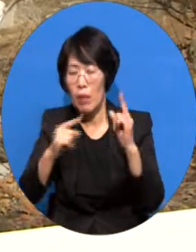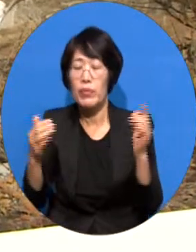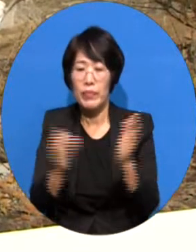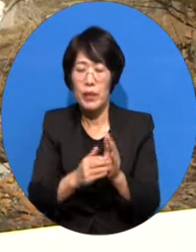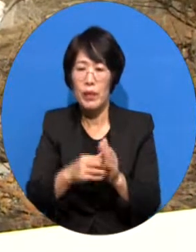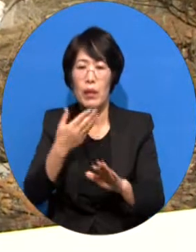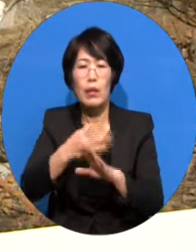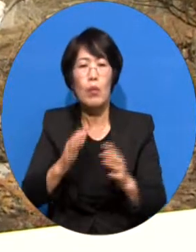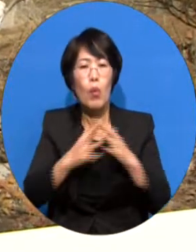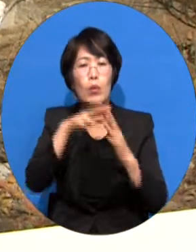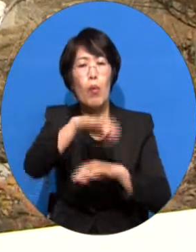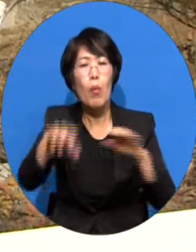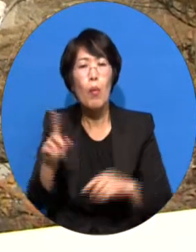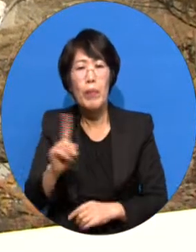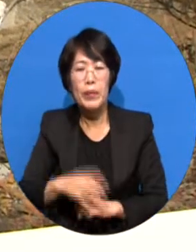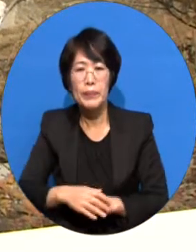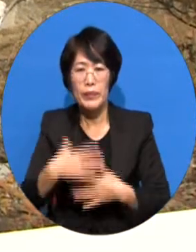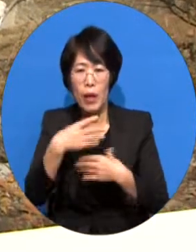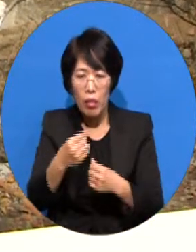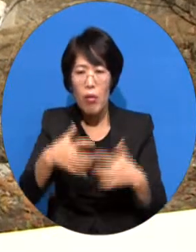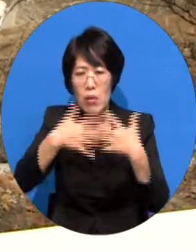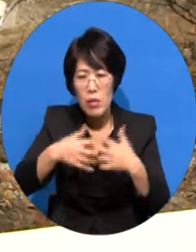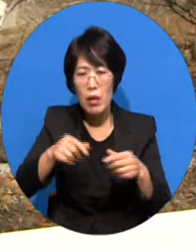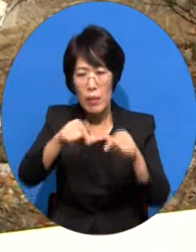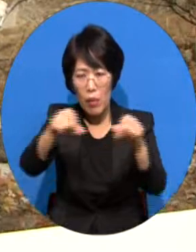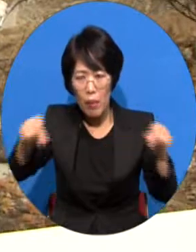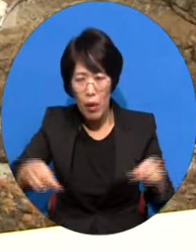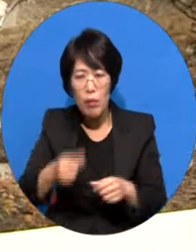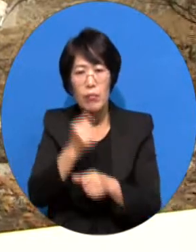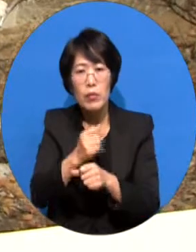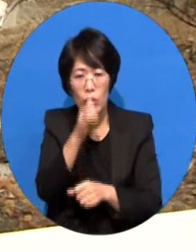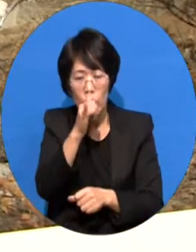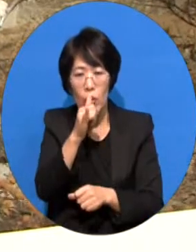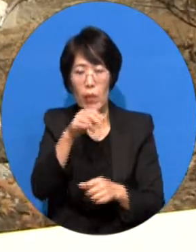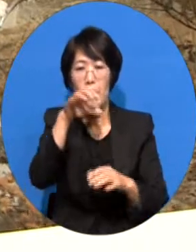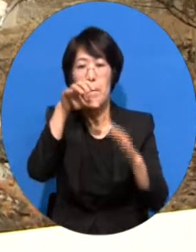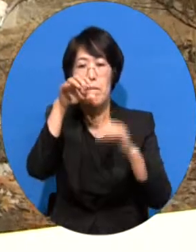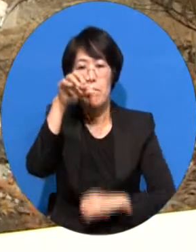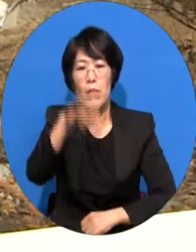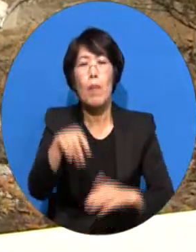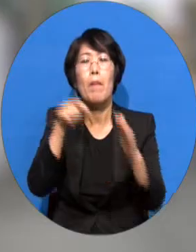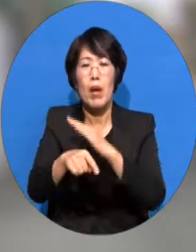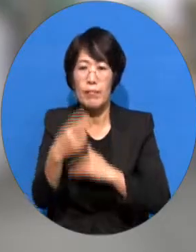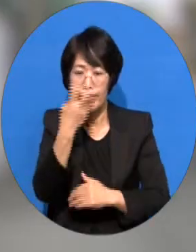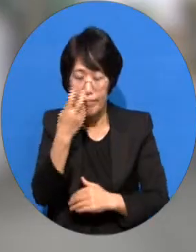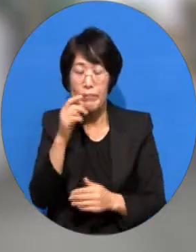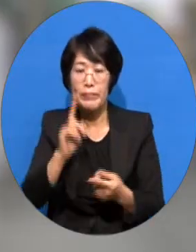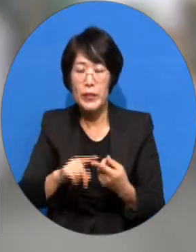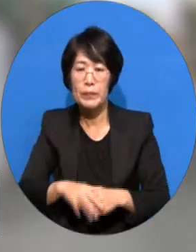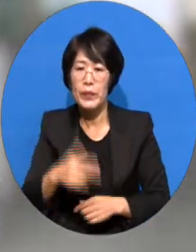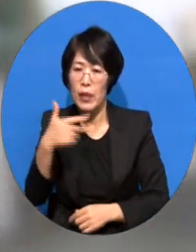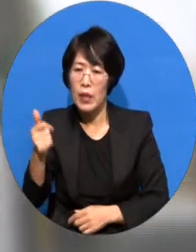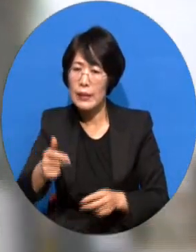건물 공사 현장은 어떨까요 안전 장비와 장치가 잘 적용되고 있는지 현장에 찾아가 봤습니다 장흥에 1